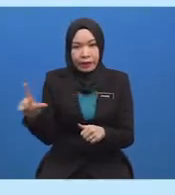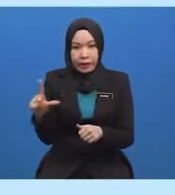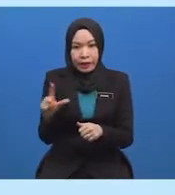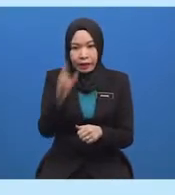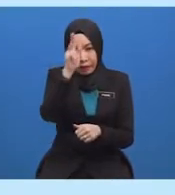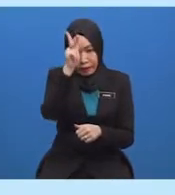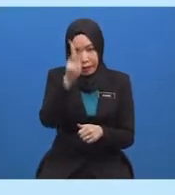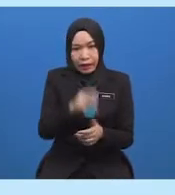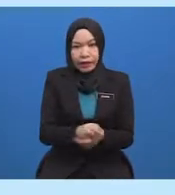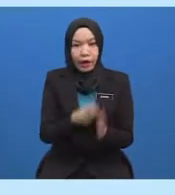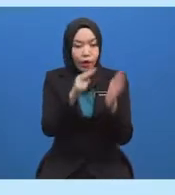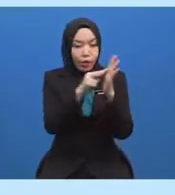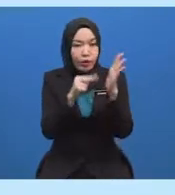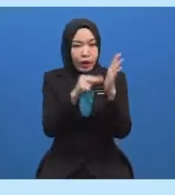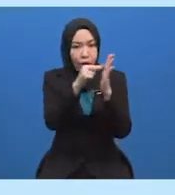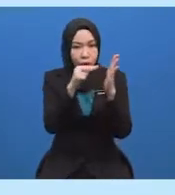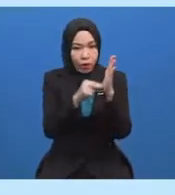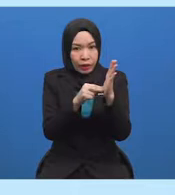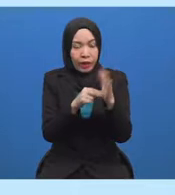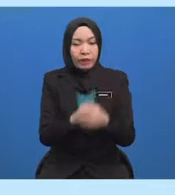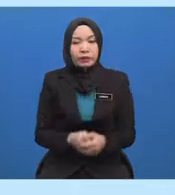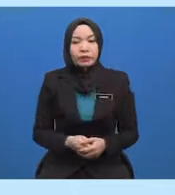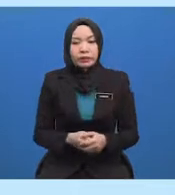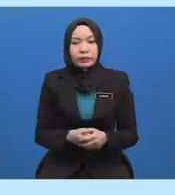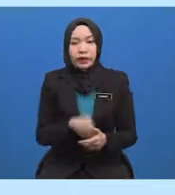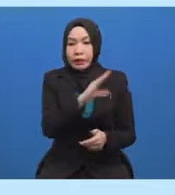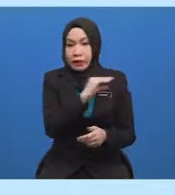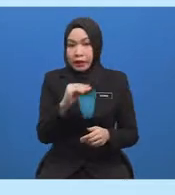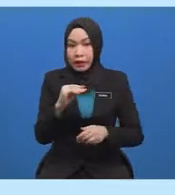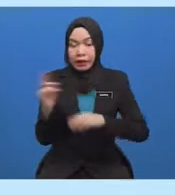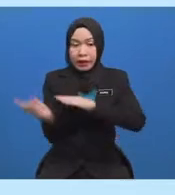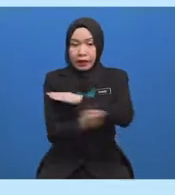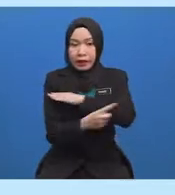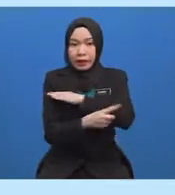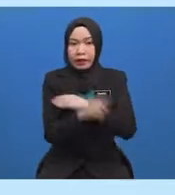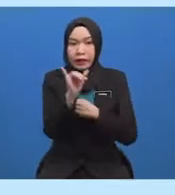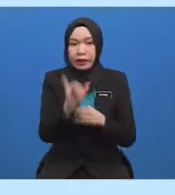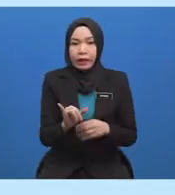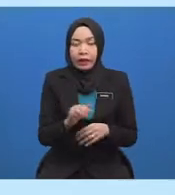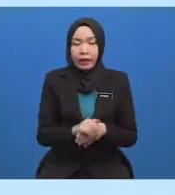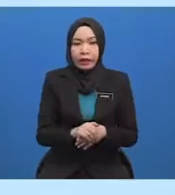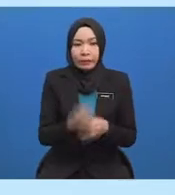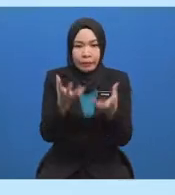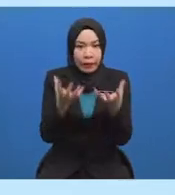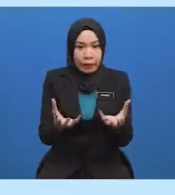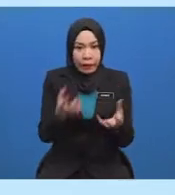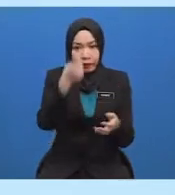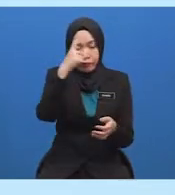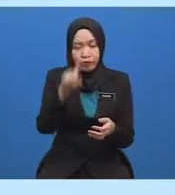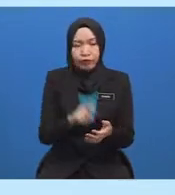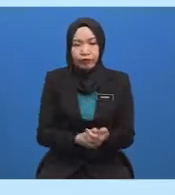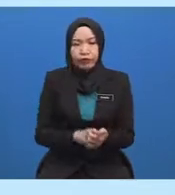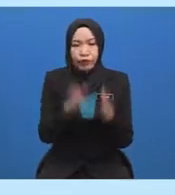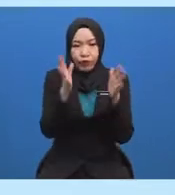undang-undang denda yang berat atau tindakkan memenjara pesona pasti akan